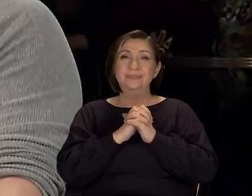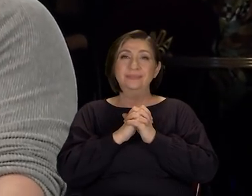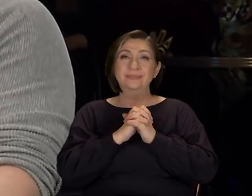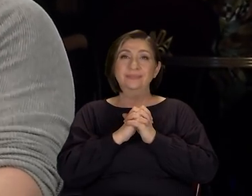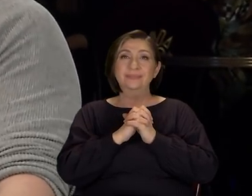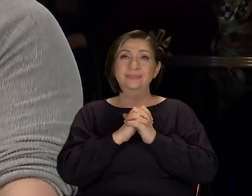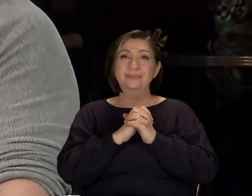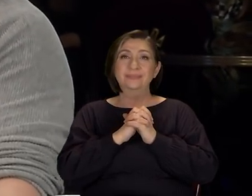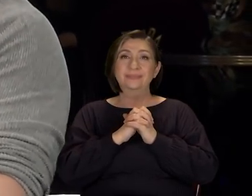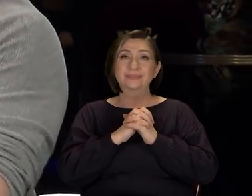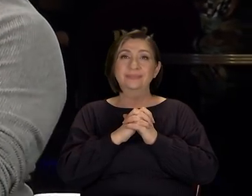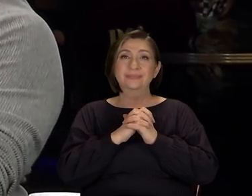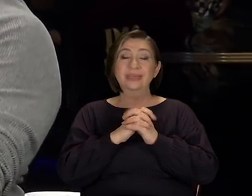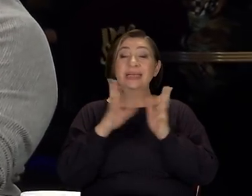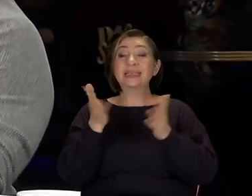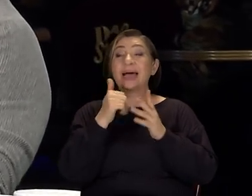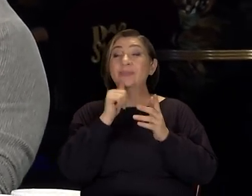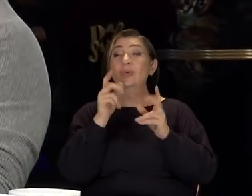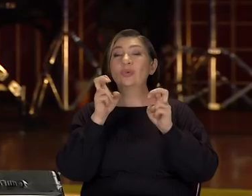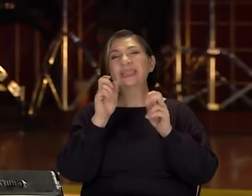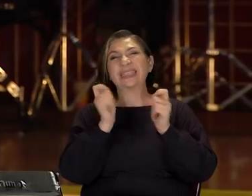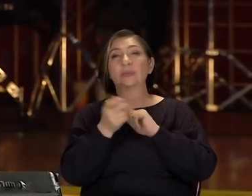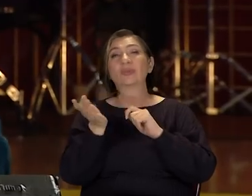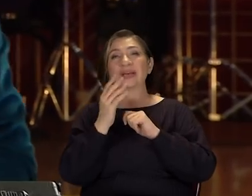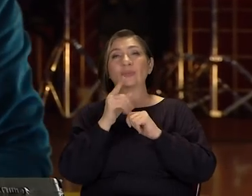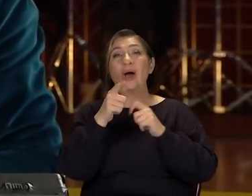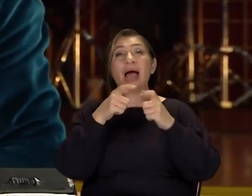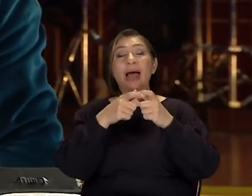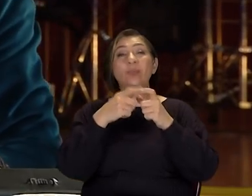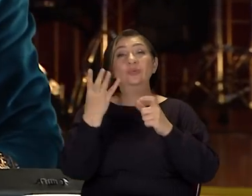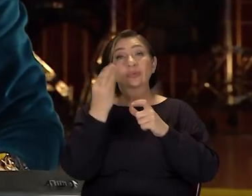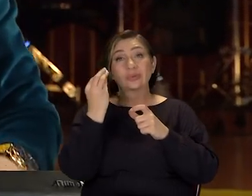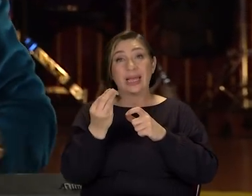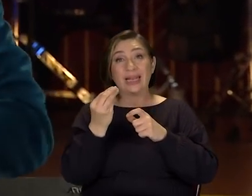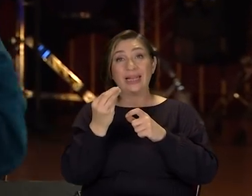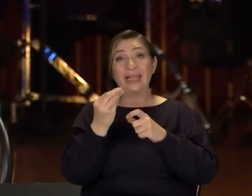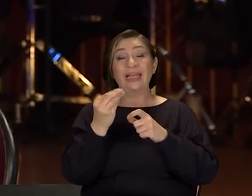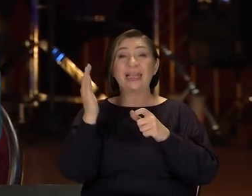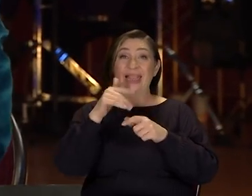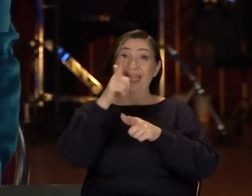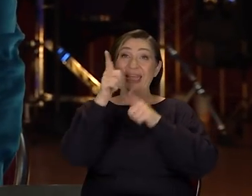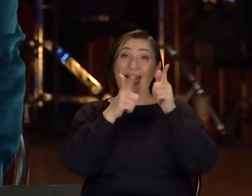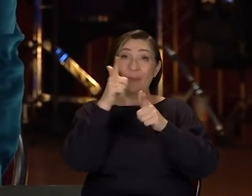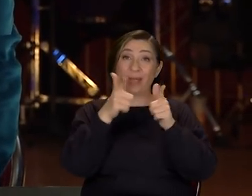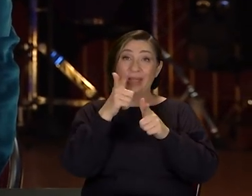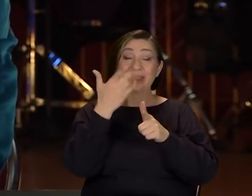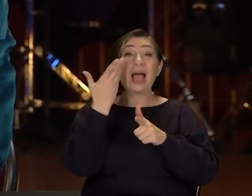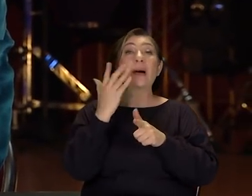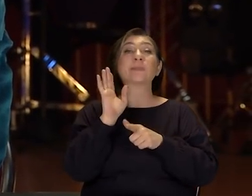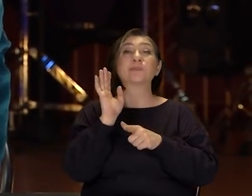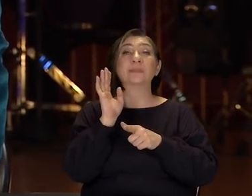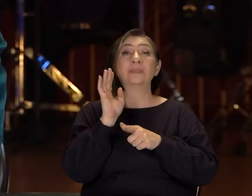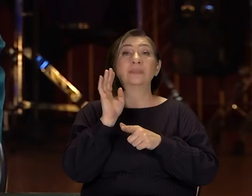Evet. Şimdi, neyse abi, dağıt konuyu. Babacığım evet. Şimdi bu albüm çok güzel ve geldik klibe. Klibi daha